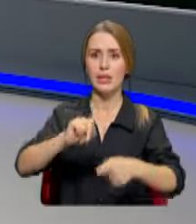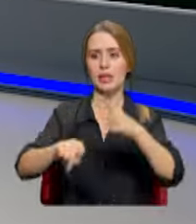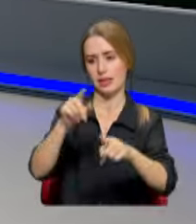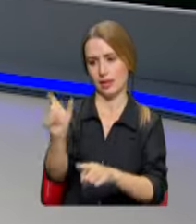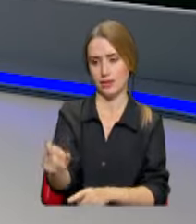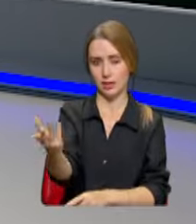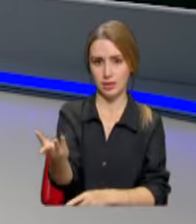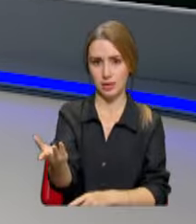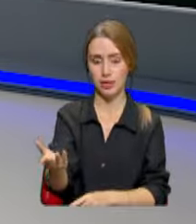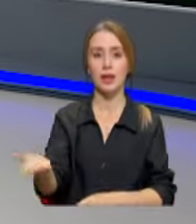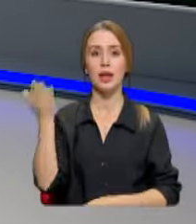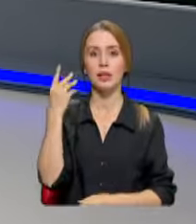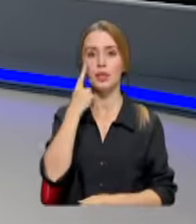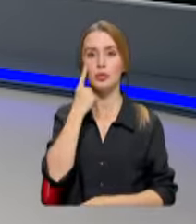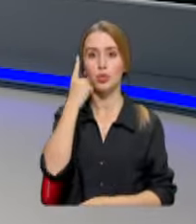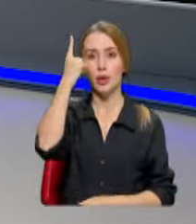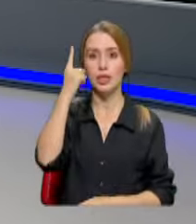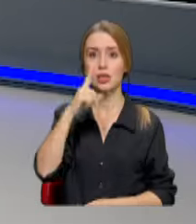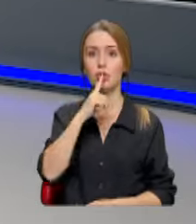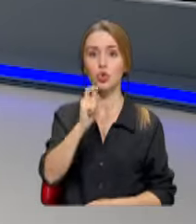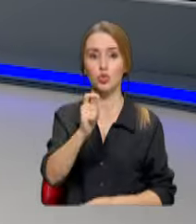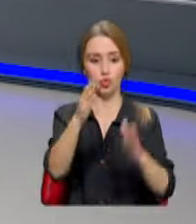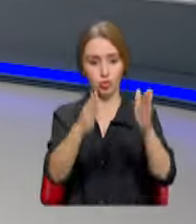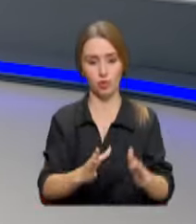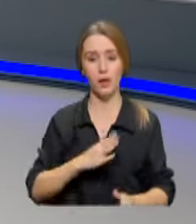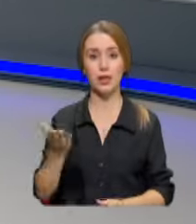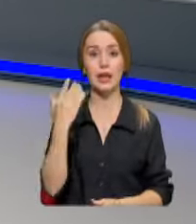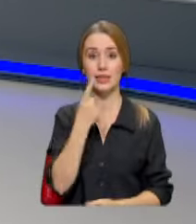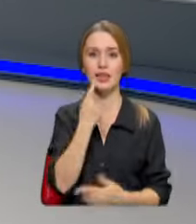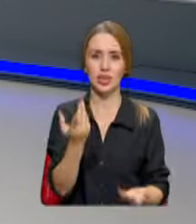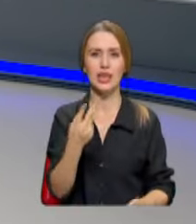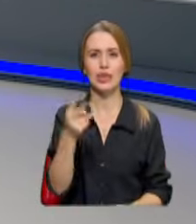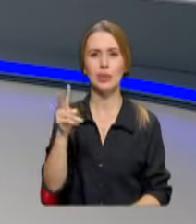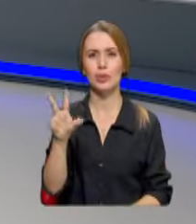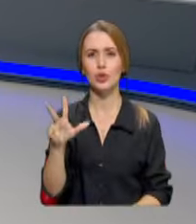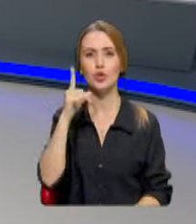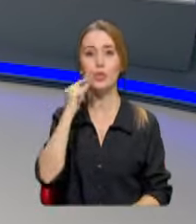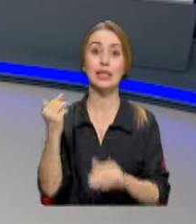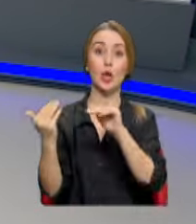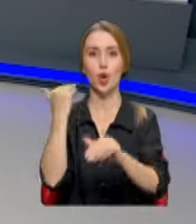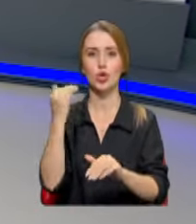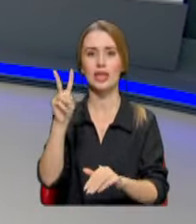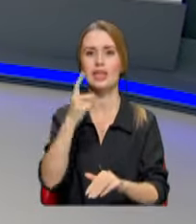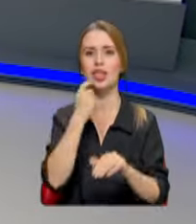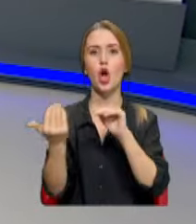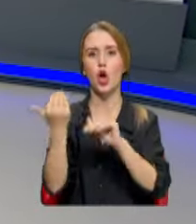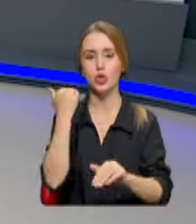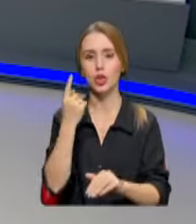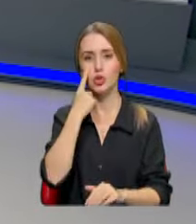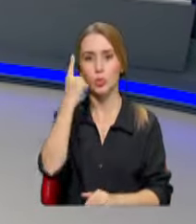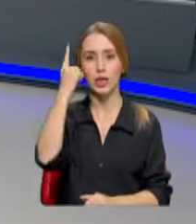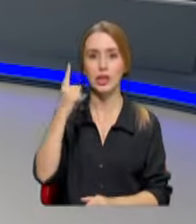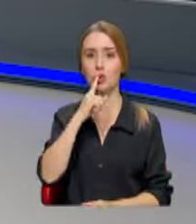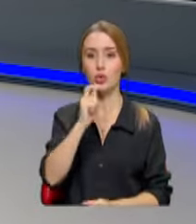kişi. Şimdi eskiden Cumhurbaşkanlığı sözcüsü vardı. Eski deyince yani 2023 Mayıs'tan önce, 2 sene önceye kadar